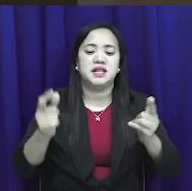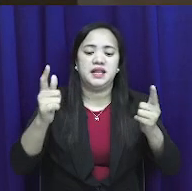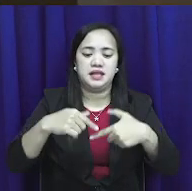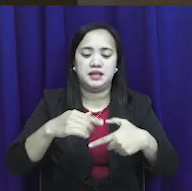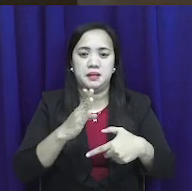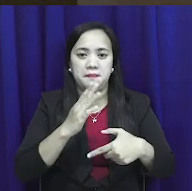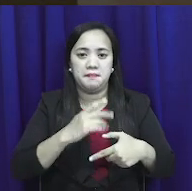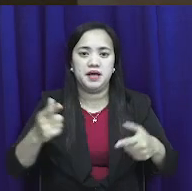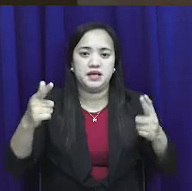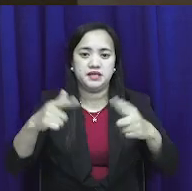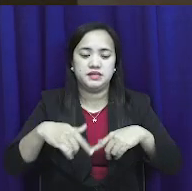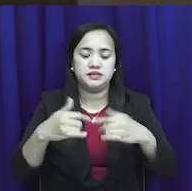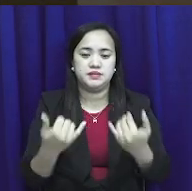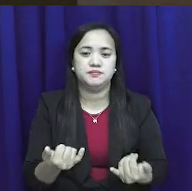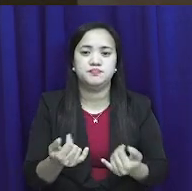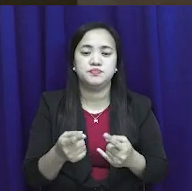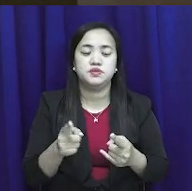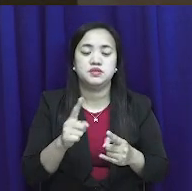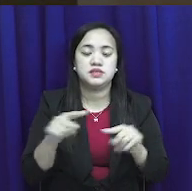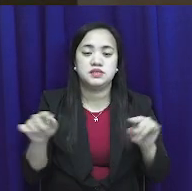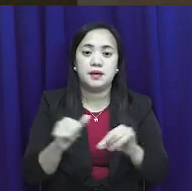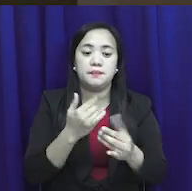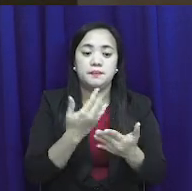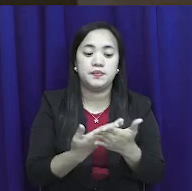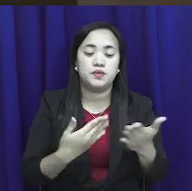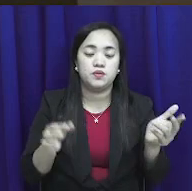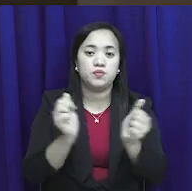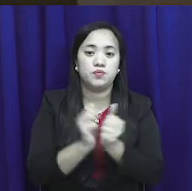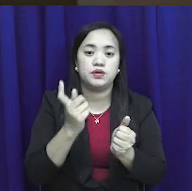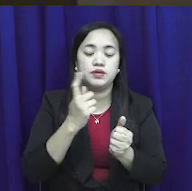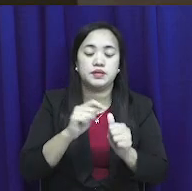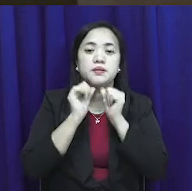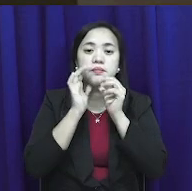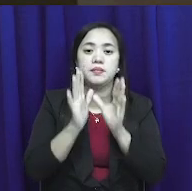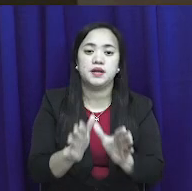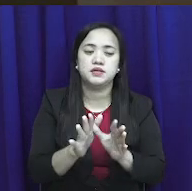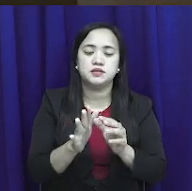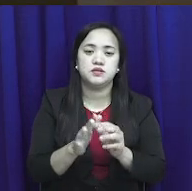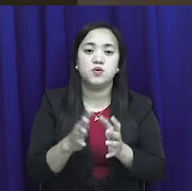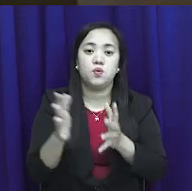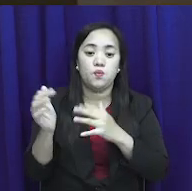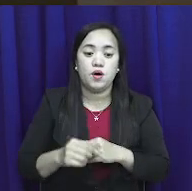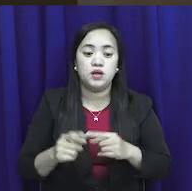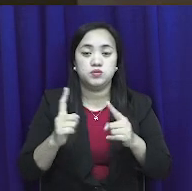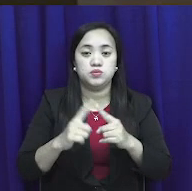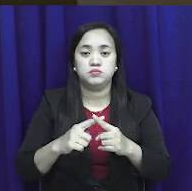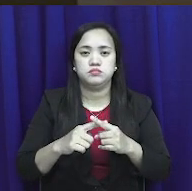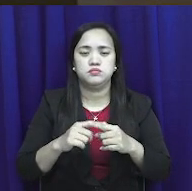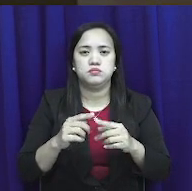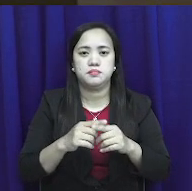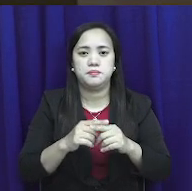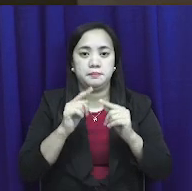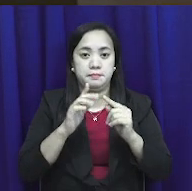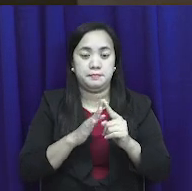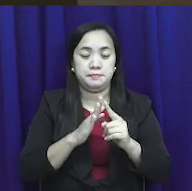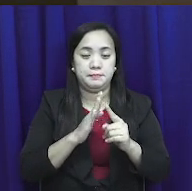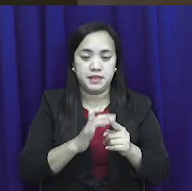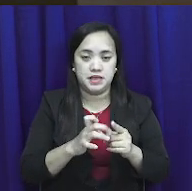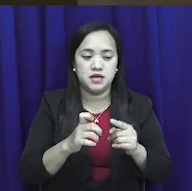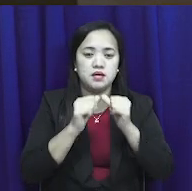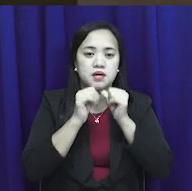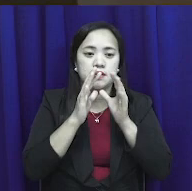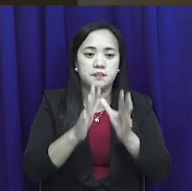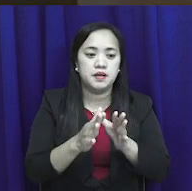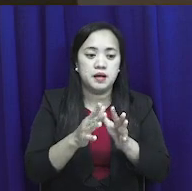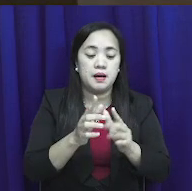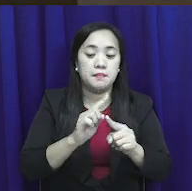piawan ko lang parang sa blessing yan eh gusto natin ng full black ng blessing pero yung obedience natin sa pagbibigay titingin natin